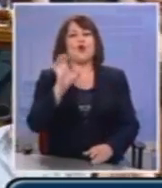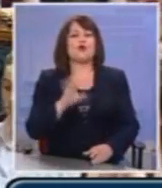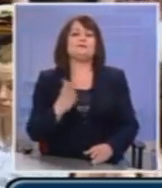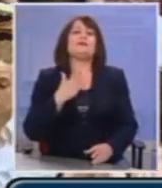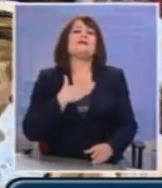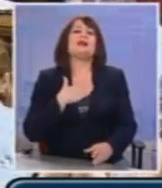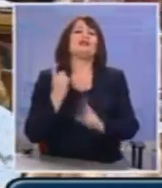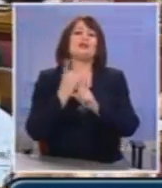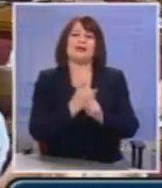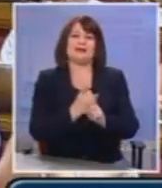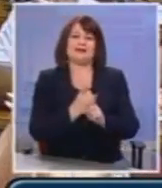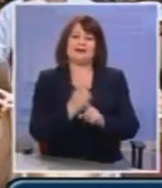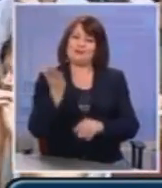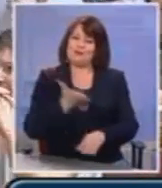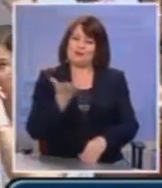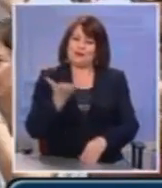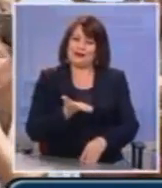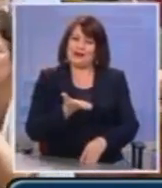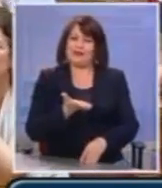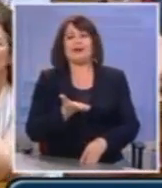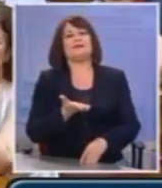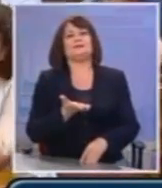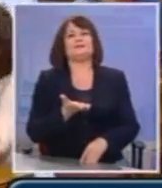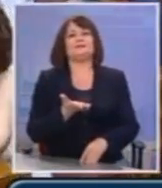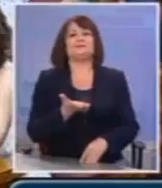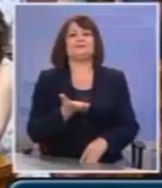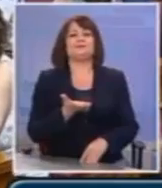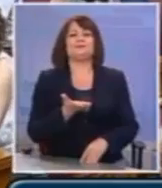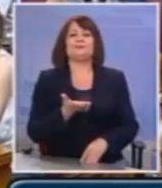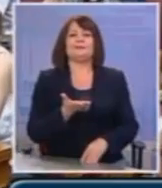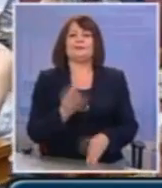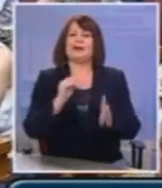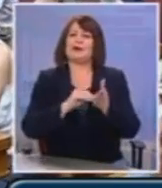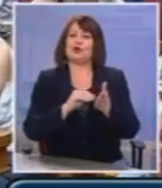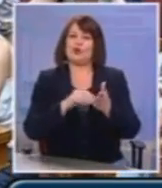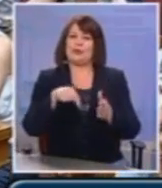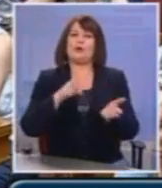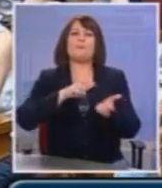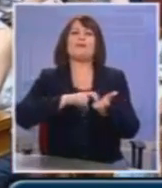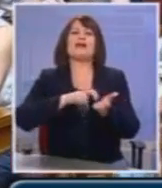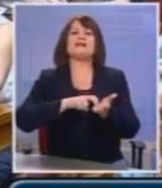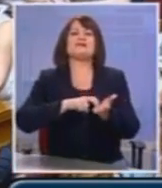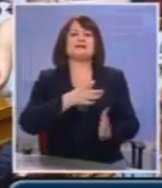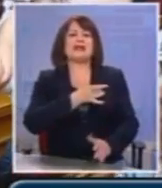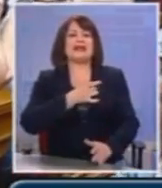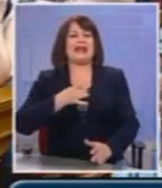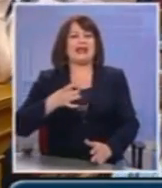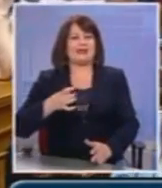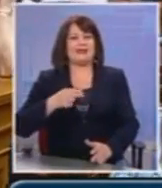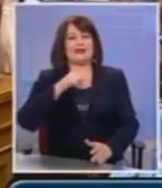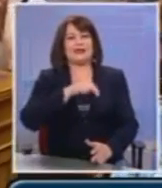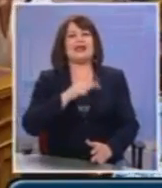ευχαριστώ ιδιαιτέρως για την παρουσία τους είναι εδώ ο πρέσβης της ιρλανδίας ο κύριος